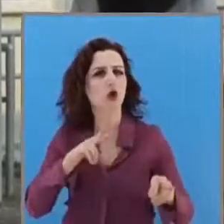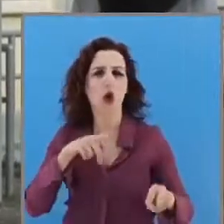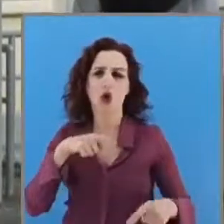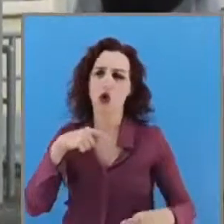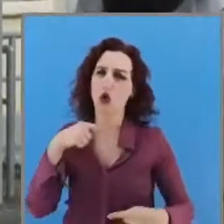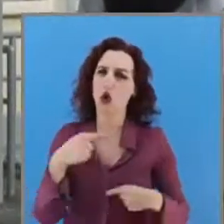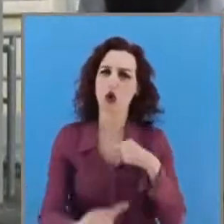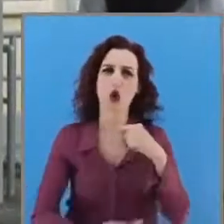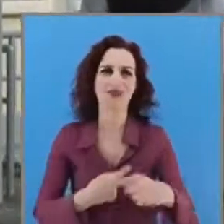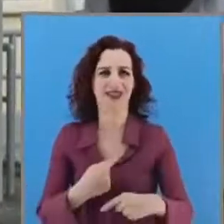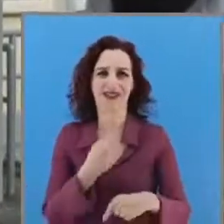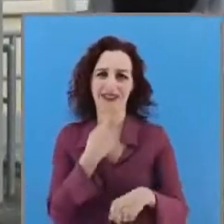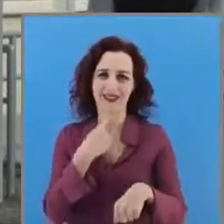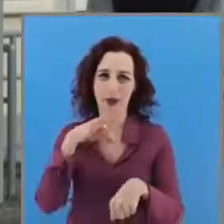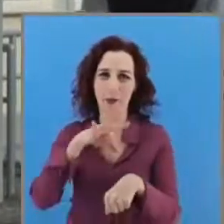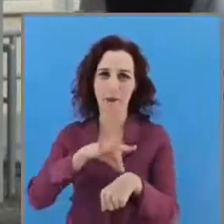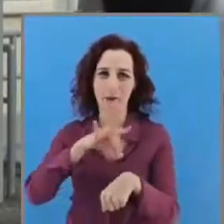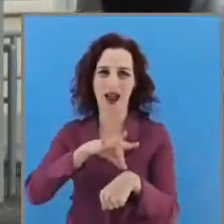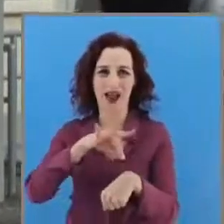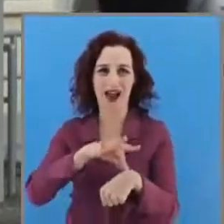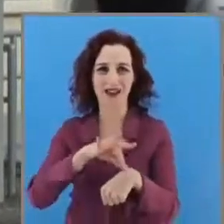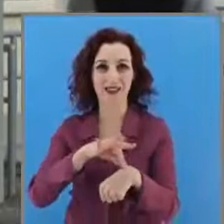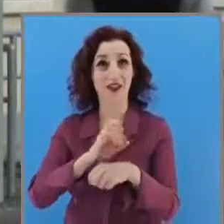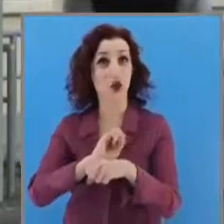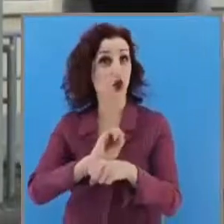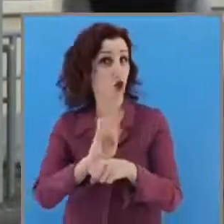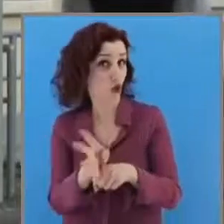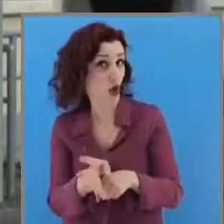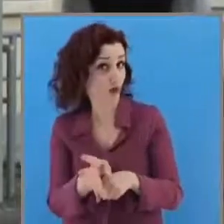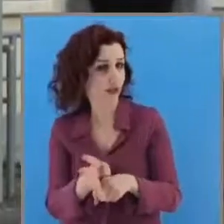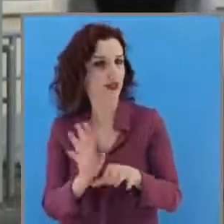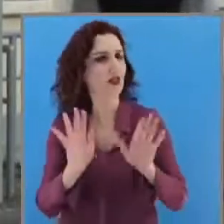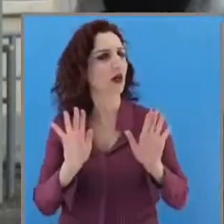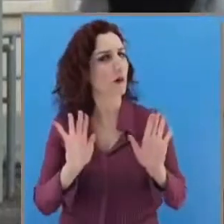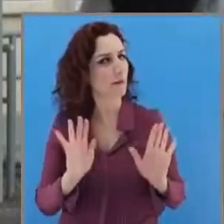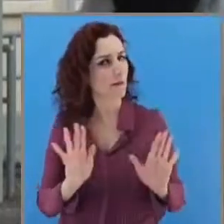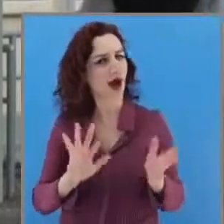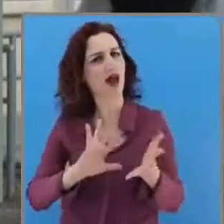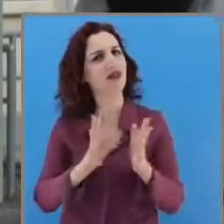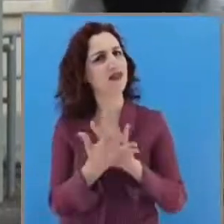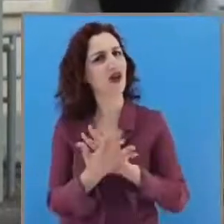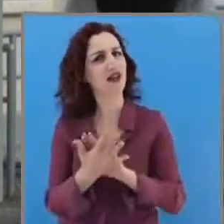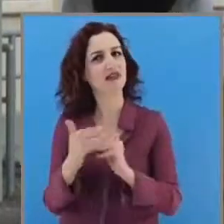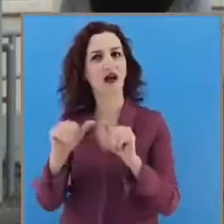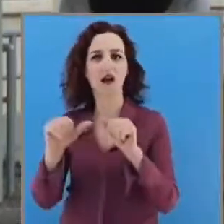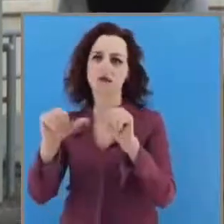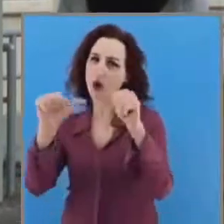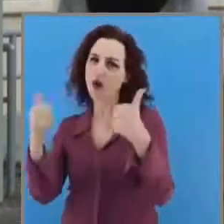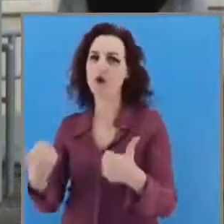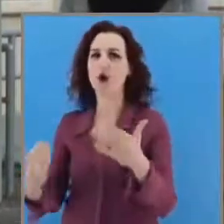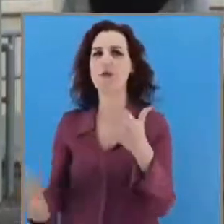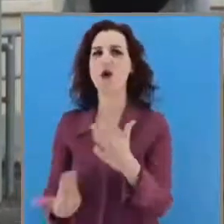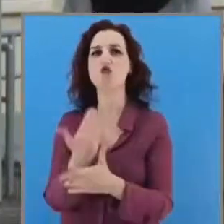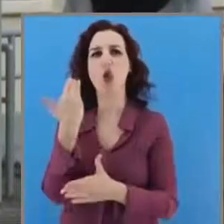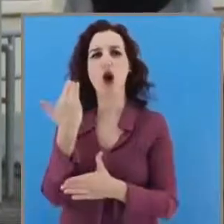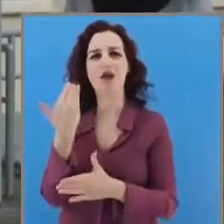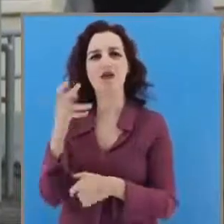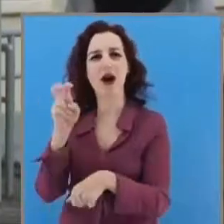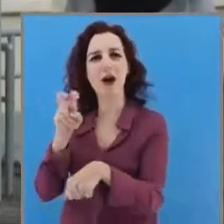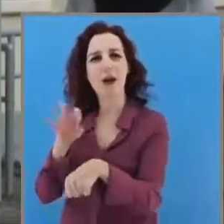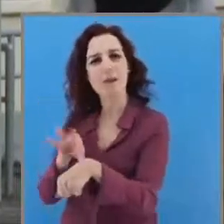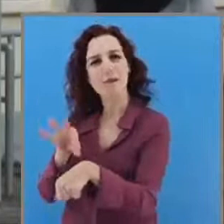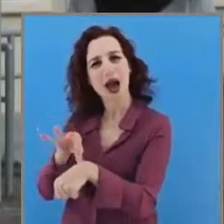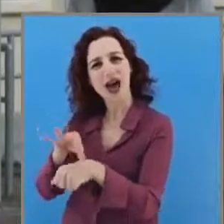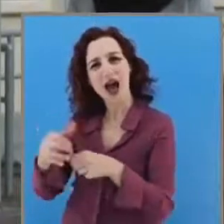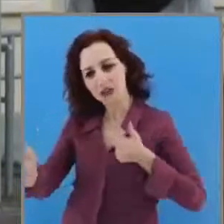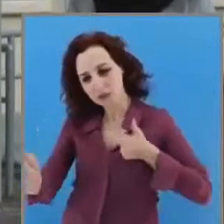ma che punta ad essere una delle forme moderne di presa in carico dei pazienti. Non è,